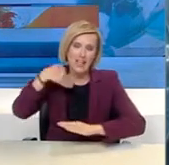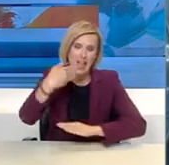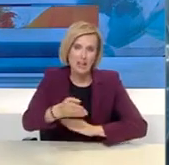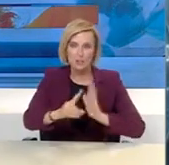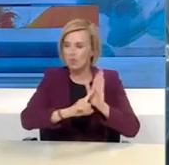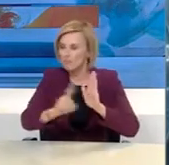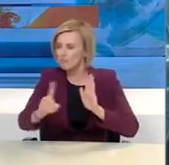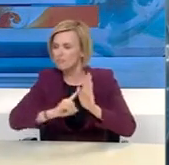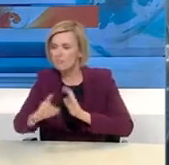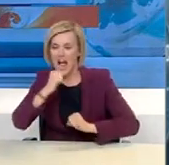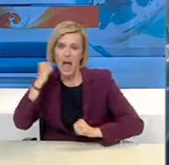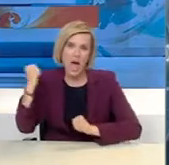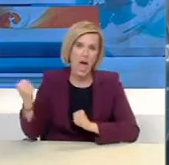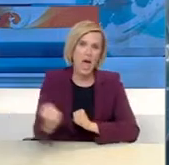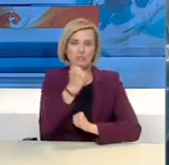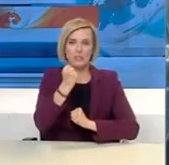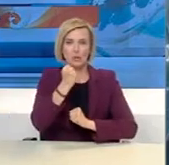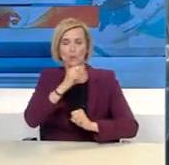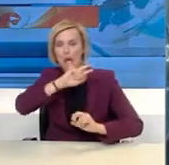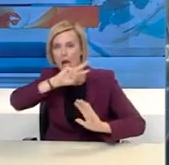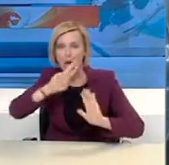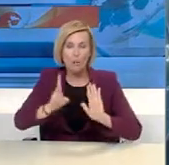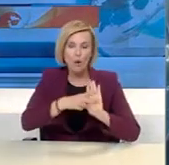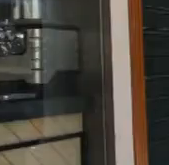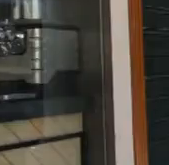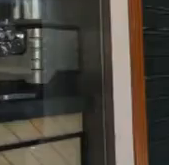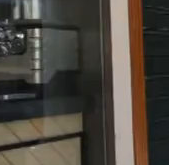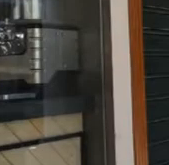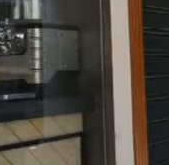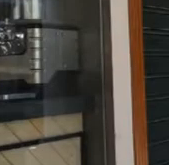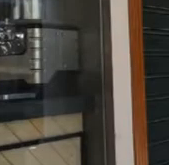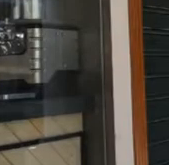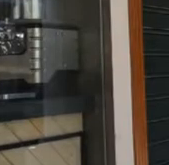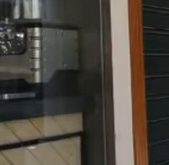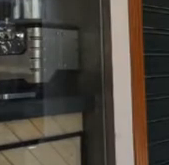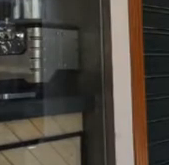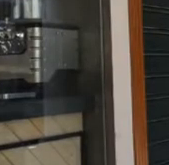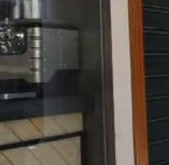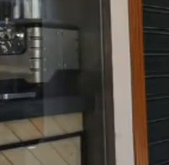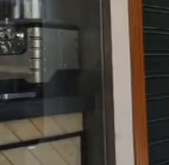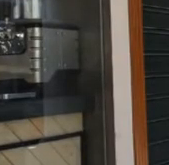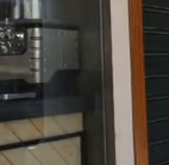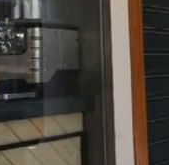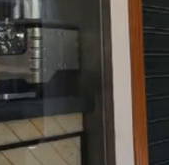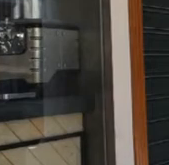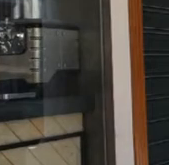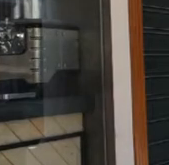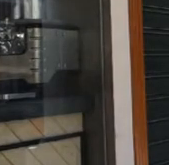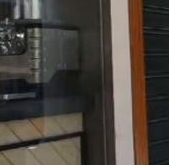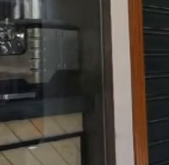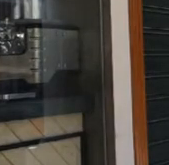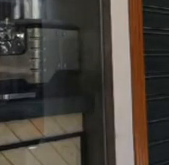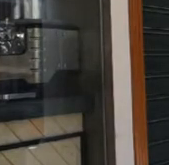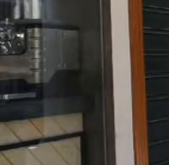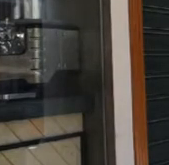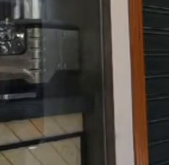δηλαδή ο αυστηρός περιορισμός κυκλοφορίας σε ολόκληρη την επικράτεια. Από τις 6 το πρωί είναι σε ισχύ τα μέτρα απαγόρευσης